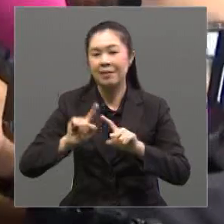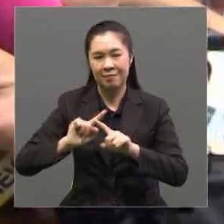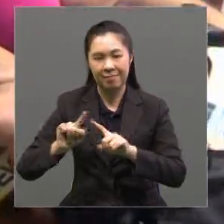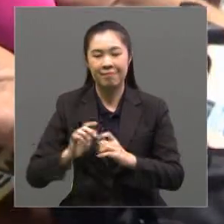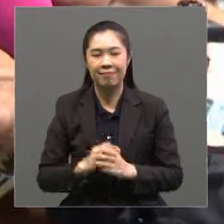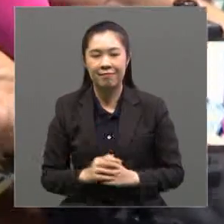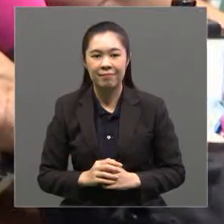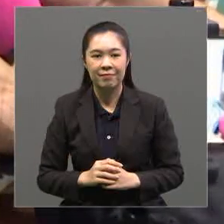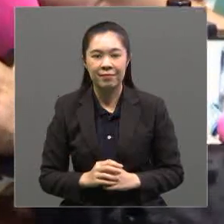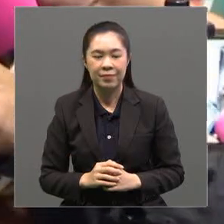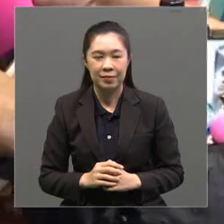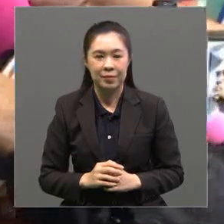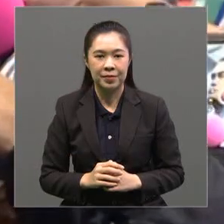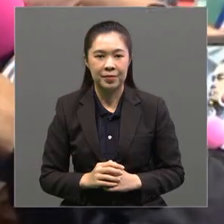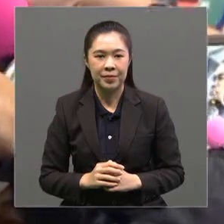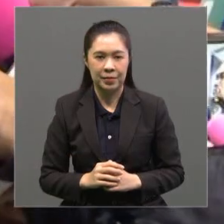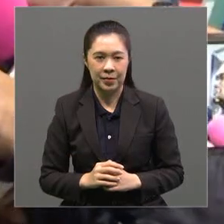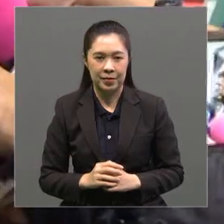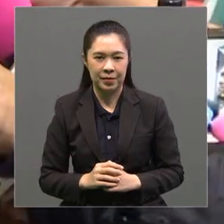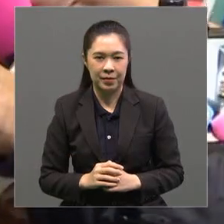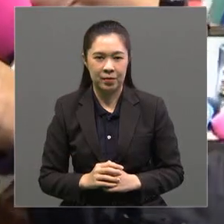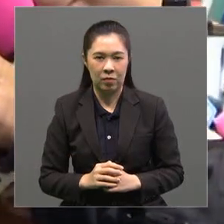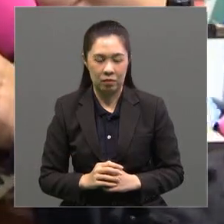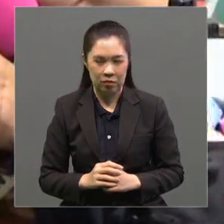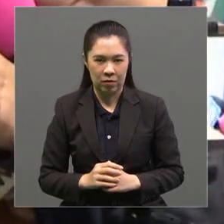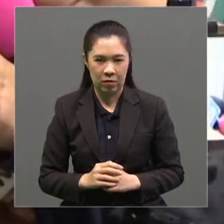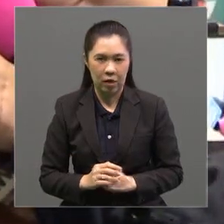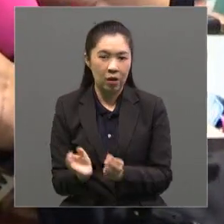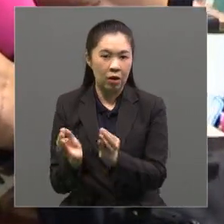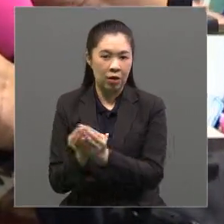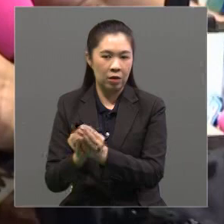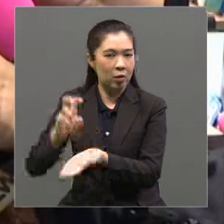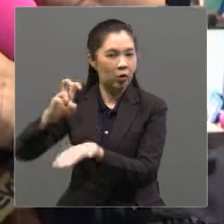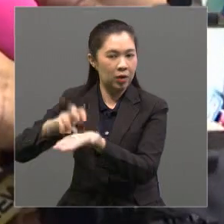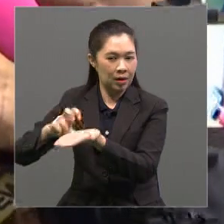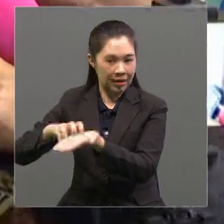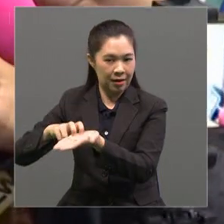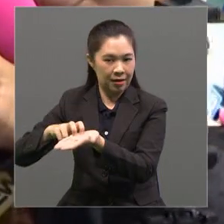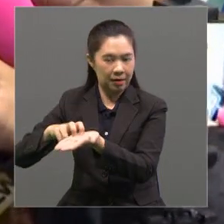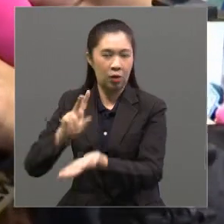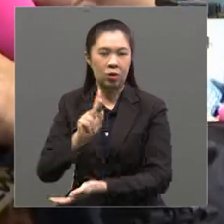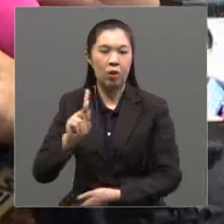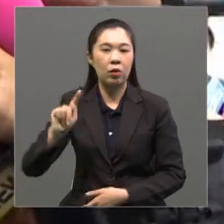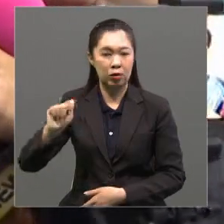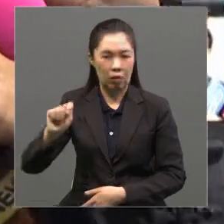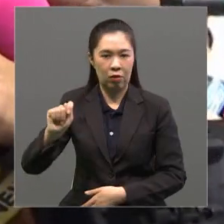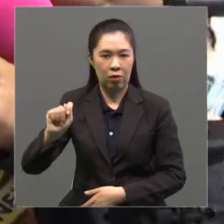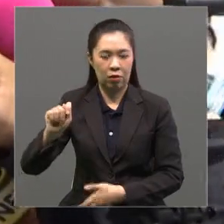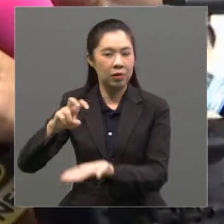ครับคือต้องดูผลการรับรองของกกต.เสียก่อนนะครับว่าถ้าเกิดผลการรับร